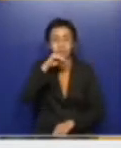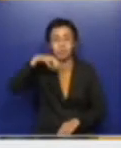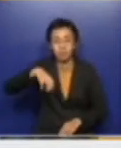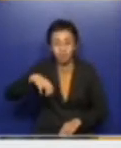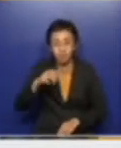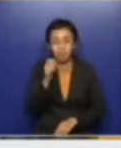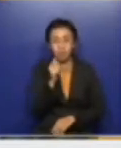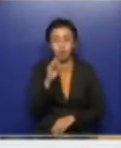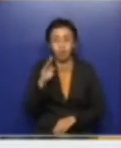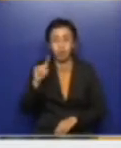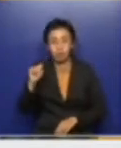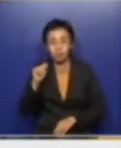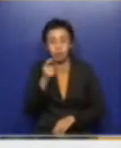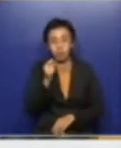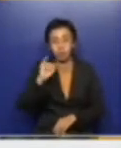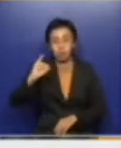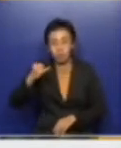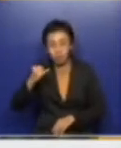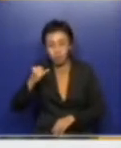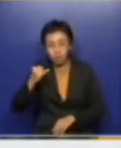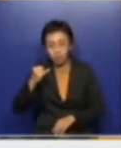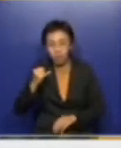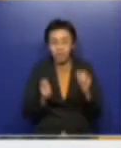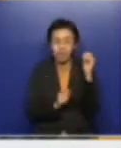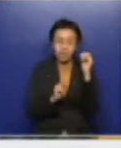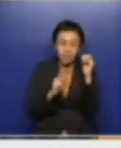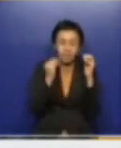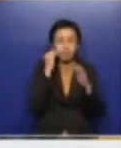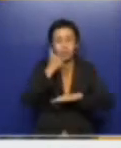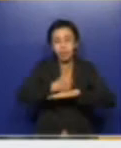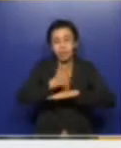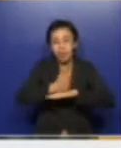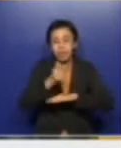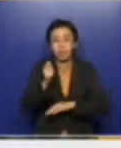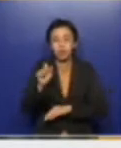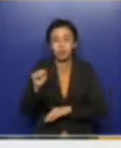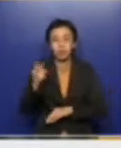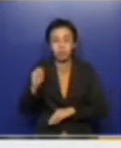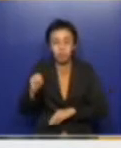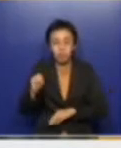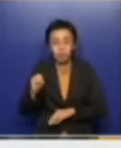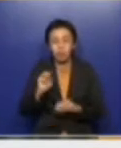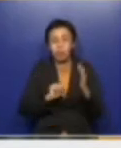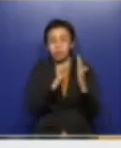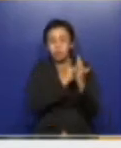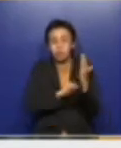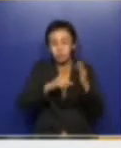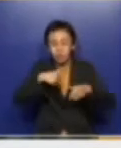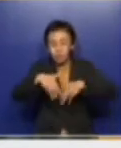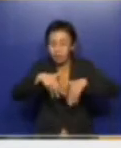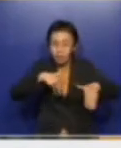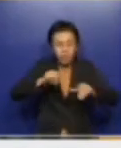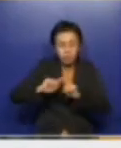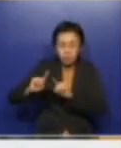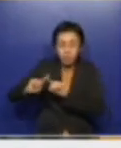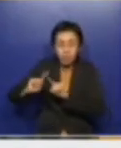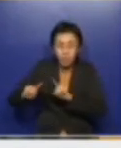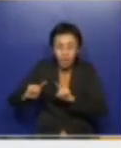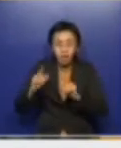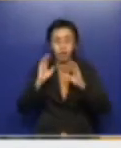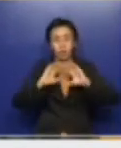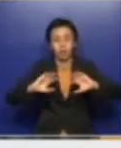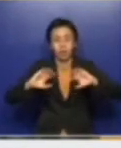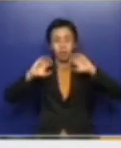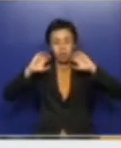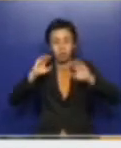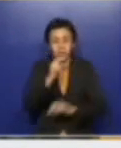ครับท้องถิ่นท้องที่นะครับกำนันผู้ใหญ่บ้านอสม.นะครับภาคประชาชนนะครับหน่วยงานรัฐโรงพย